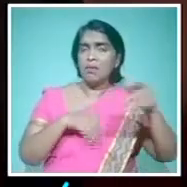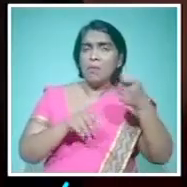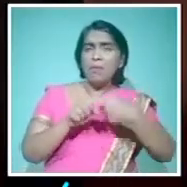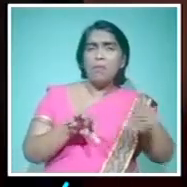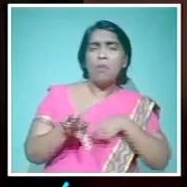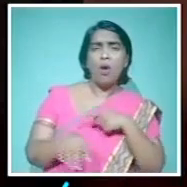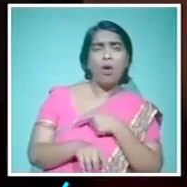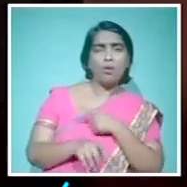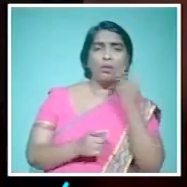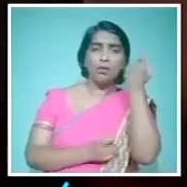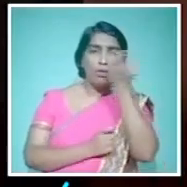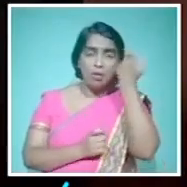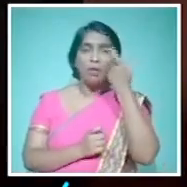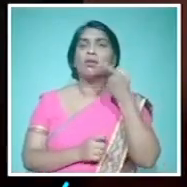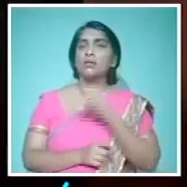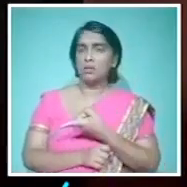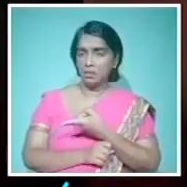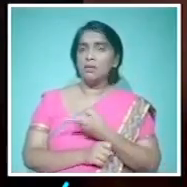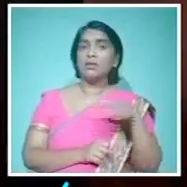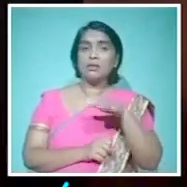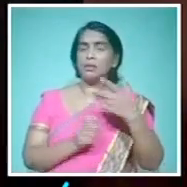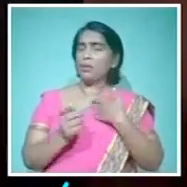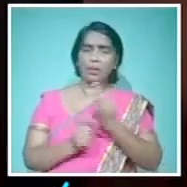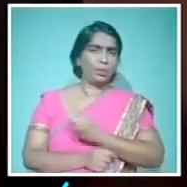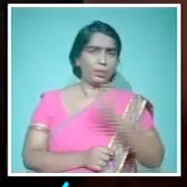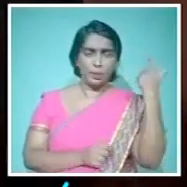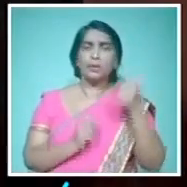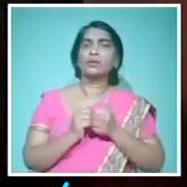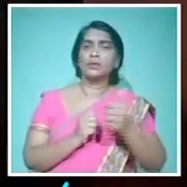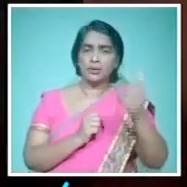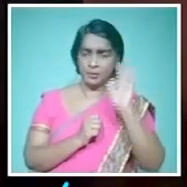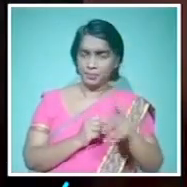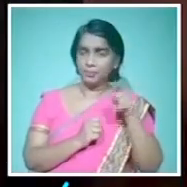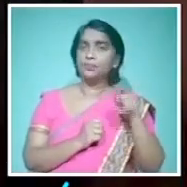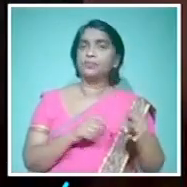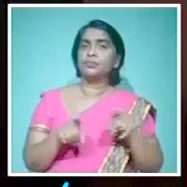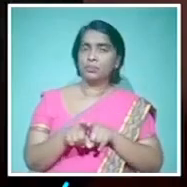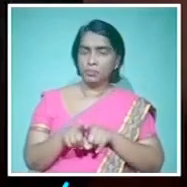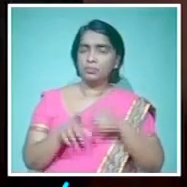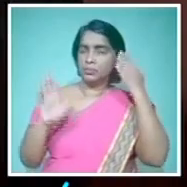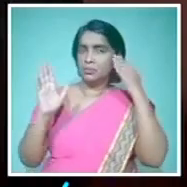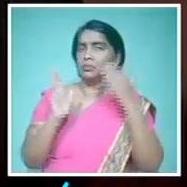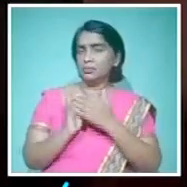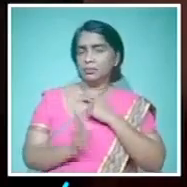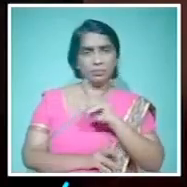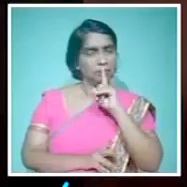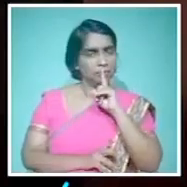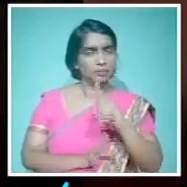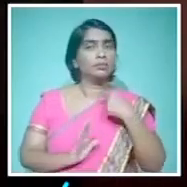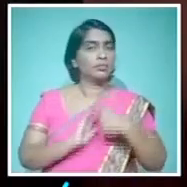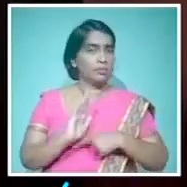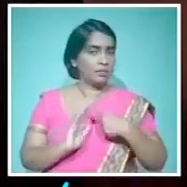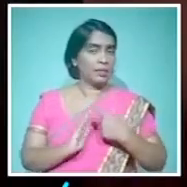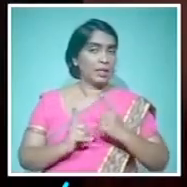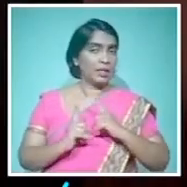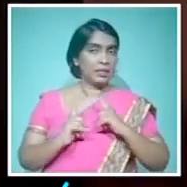කියලා හොයලා ඒක මේ සමාජයෙන් ඉවත් කිරීමේ වගකීමක් අපිට තියෙනවා. ඒ නිසා මම ඔබතුමාගේ අවධානය යොමු කරන්නේ ලංකාවේ